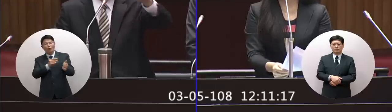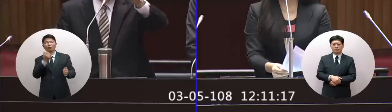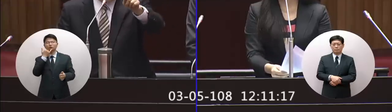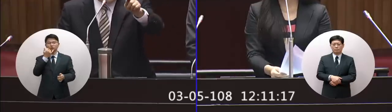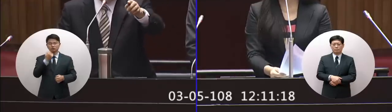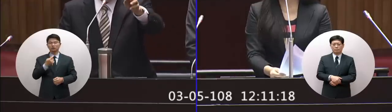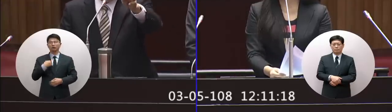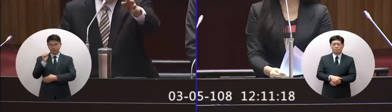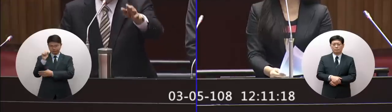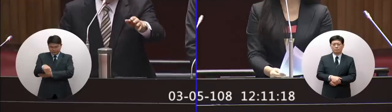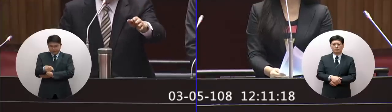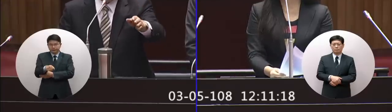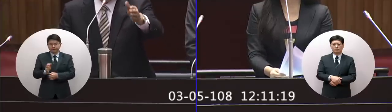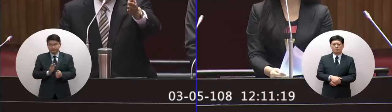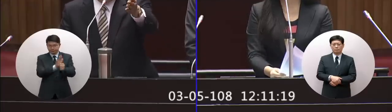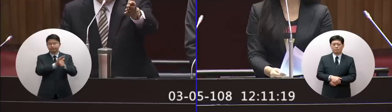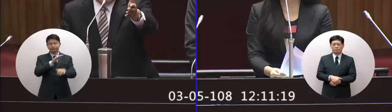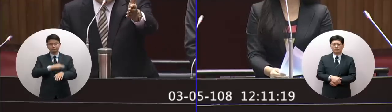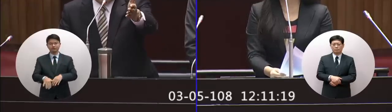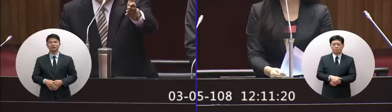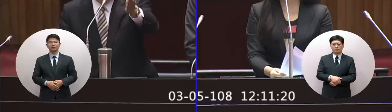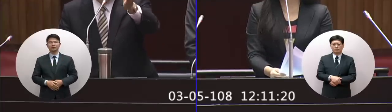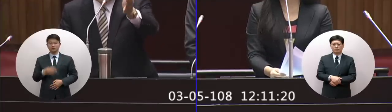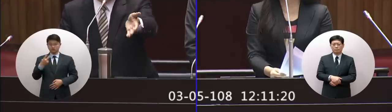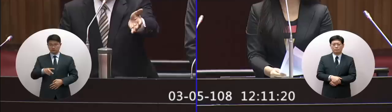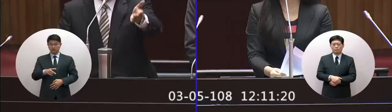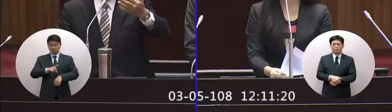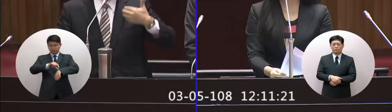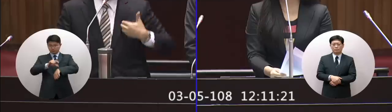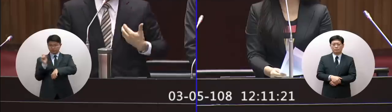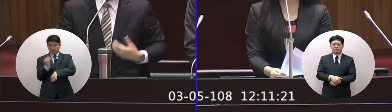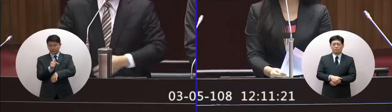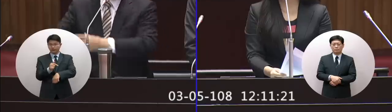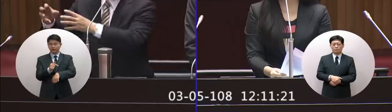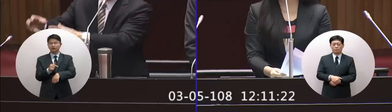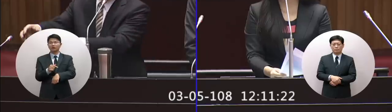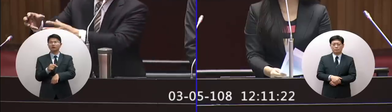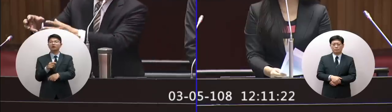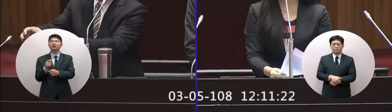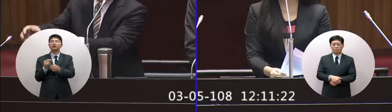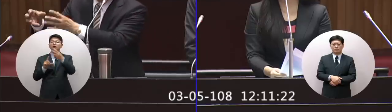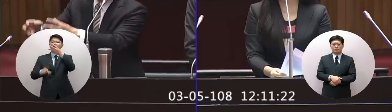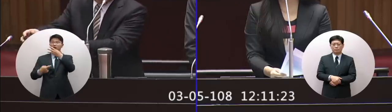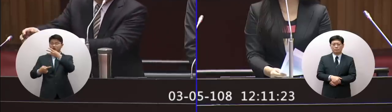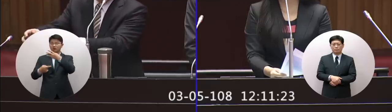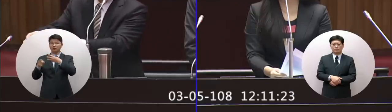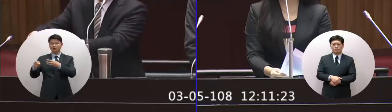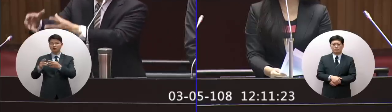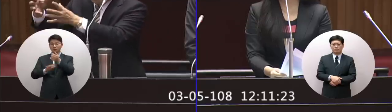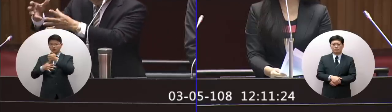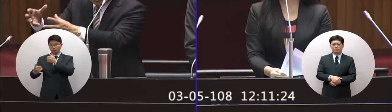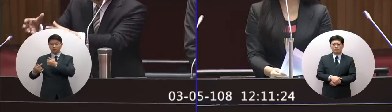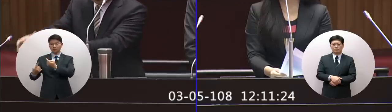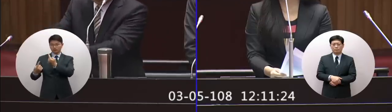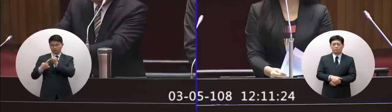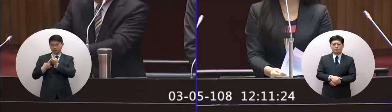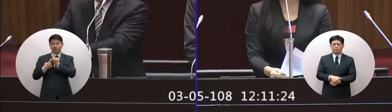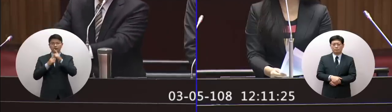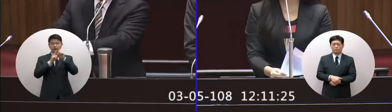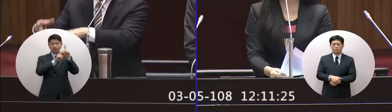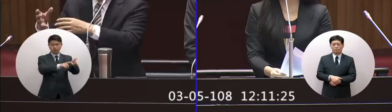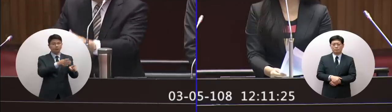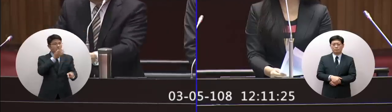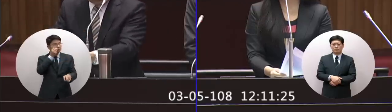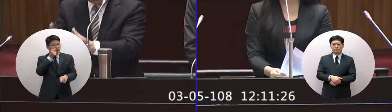他们，而且很快委员那一天跟我一起去见证种